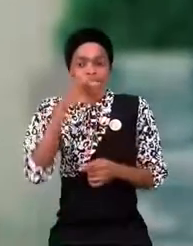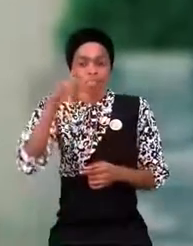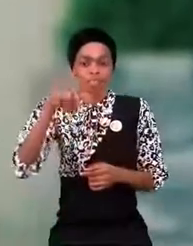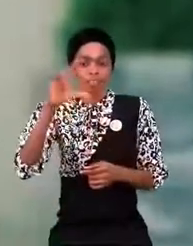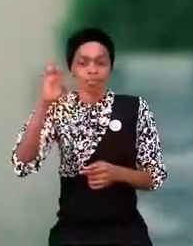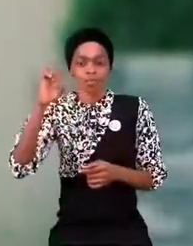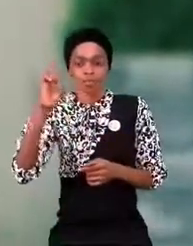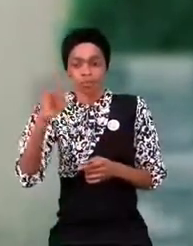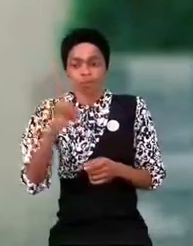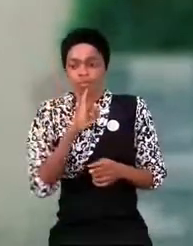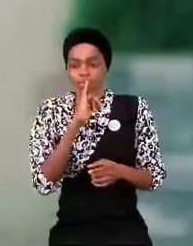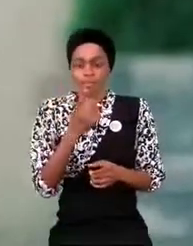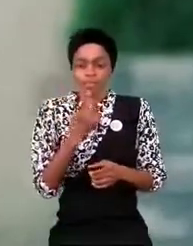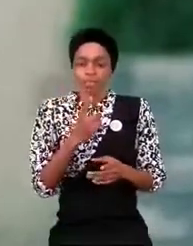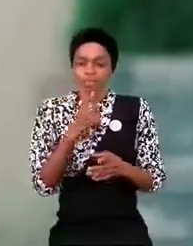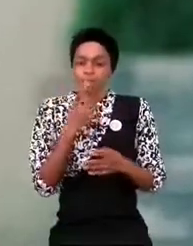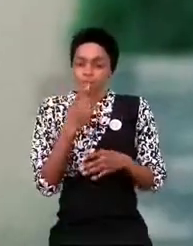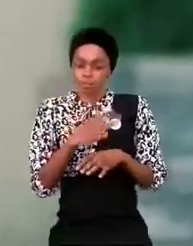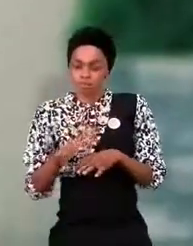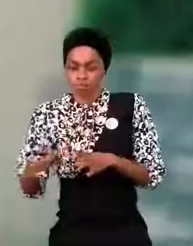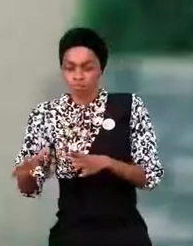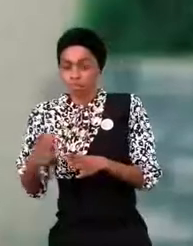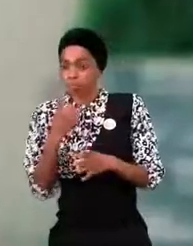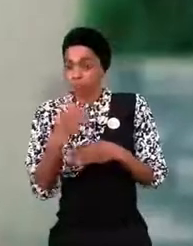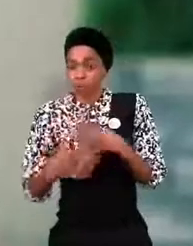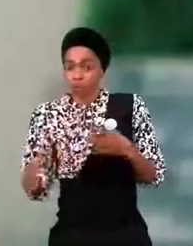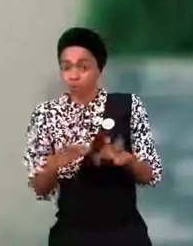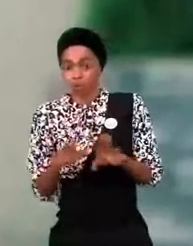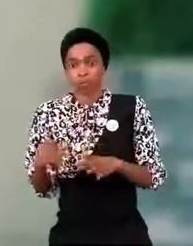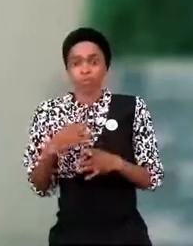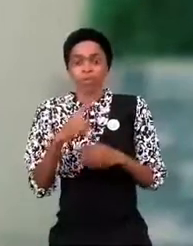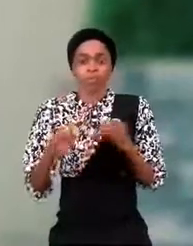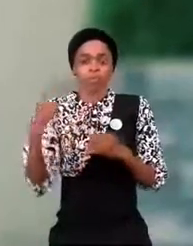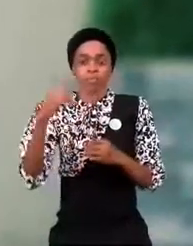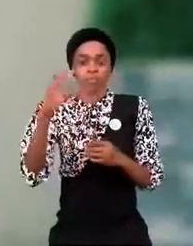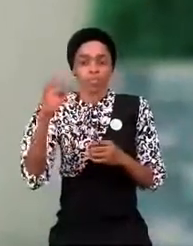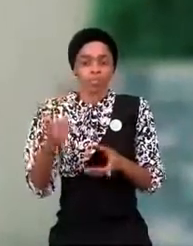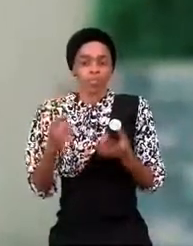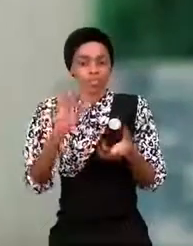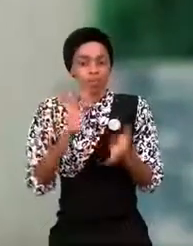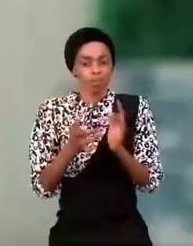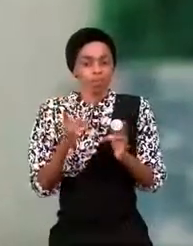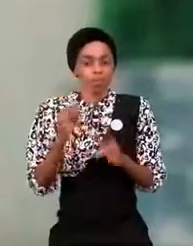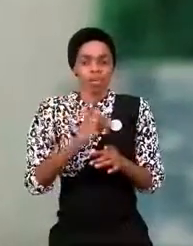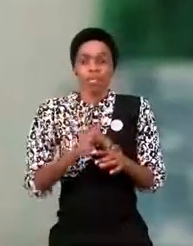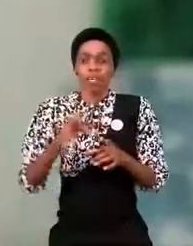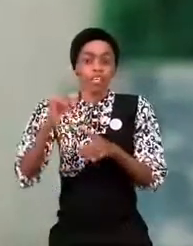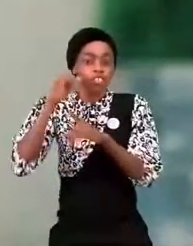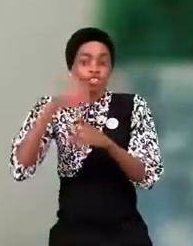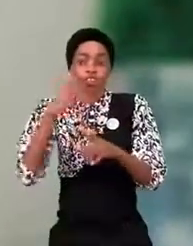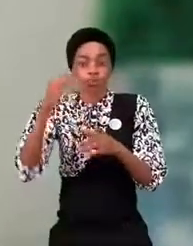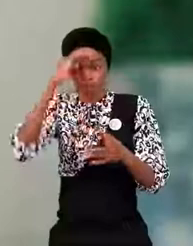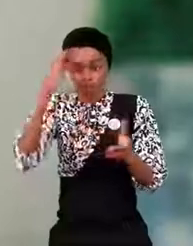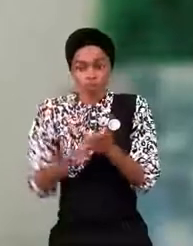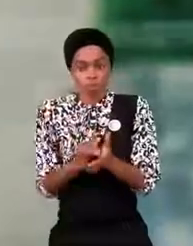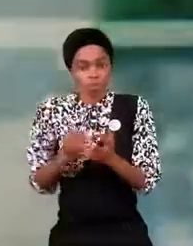sang. Et quand JCK est venu en ligne, j'ai dit à mon mari, à travers JCK, je serai guéri. Et je